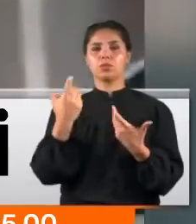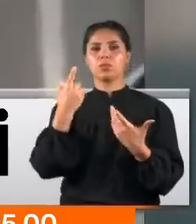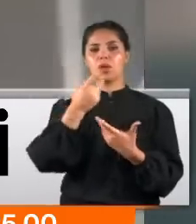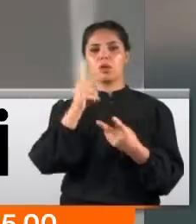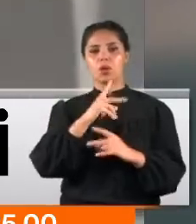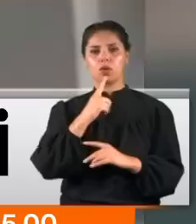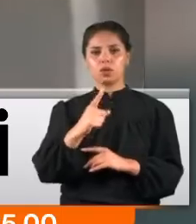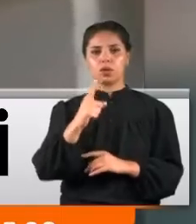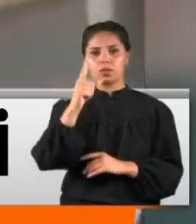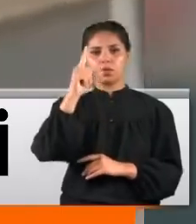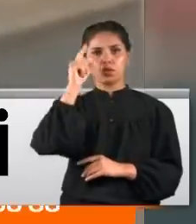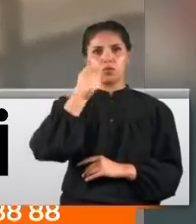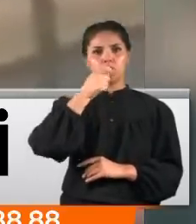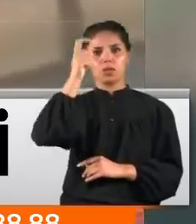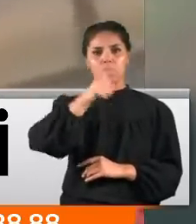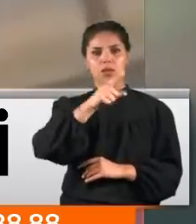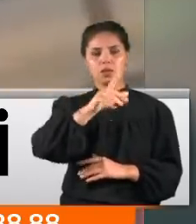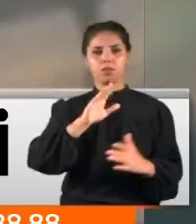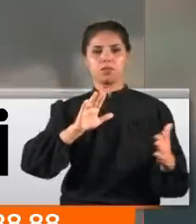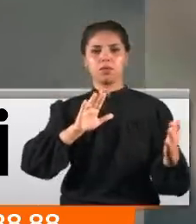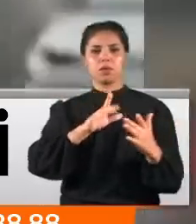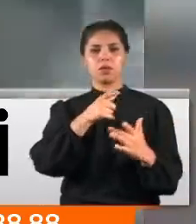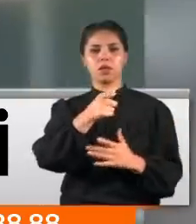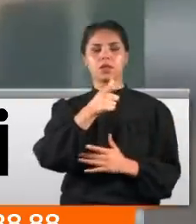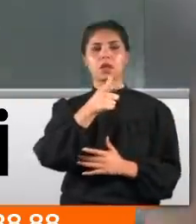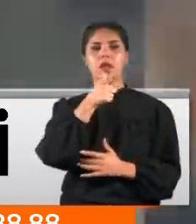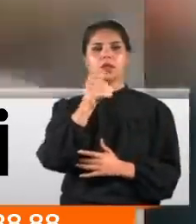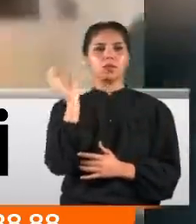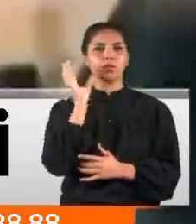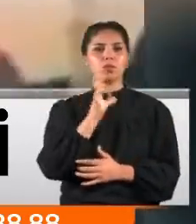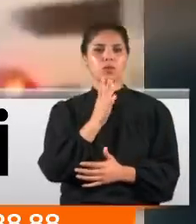Ancak görüntüde bir şüpheliye müdahale sırasında silah sesleri sürüyor.